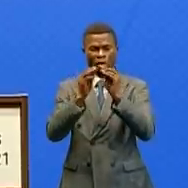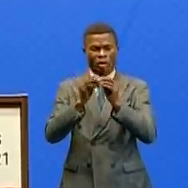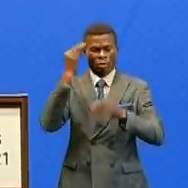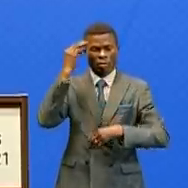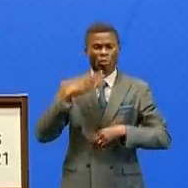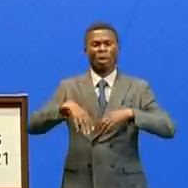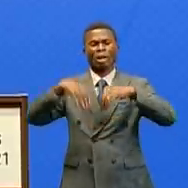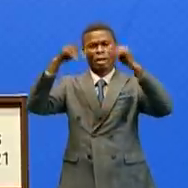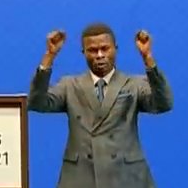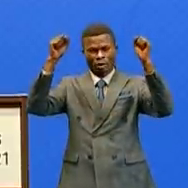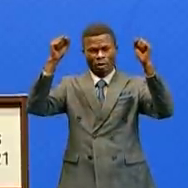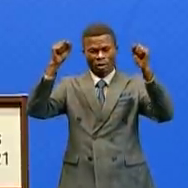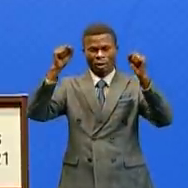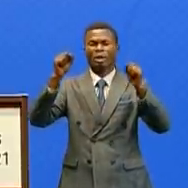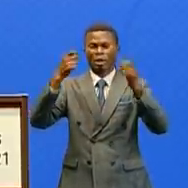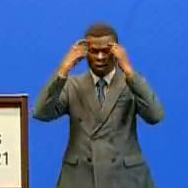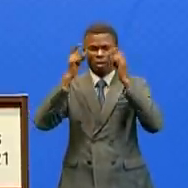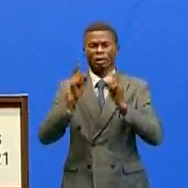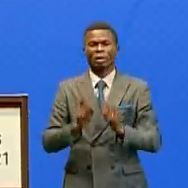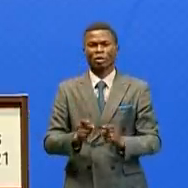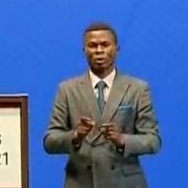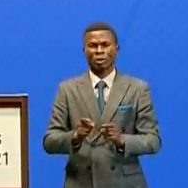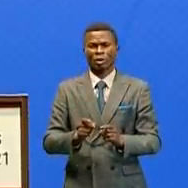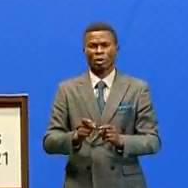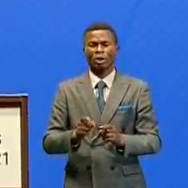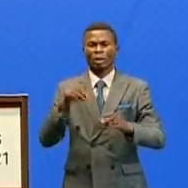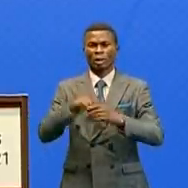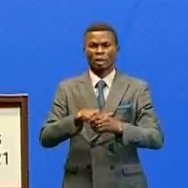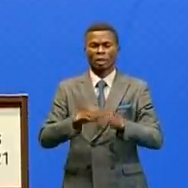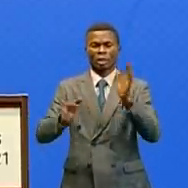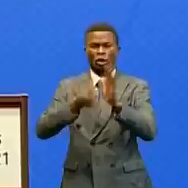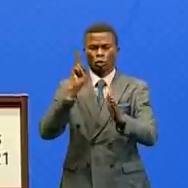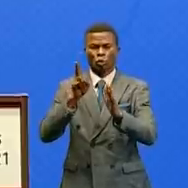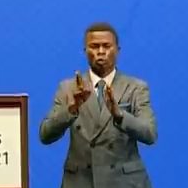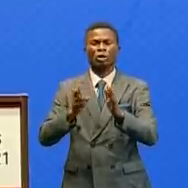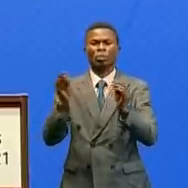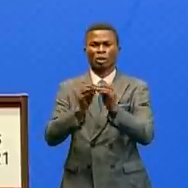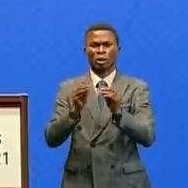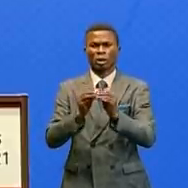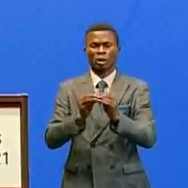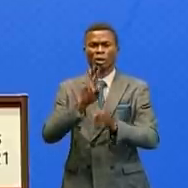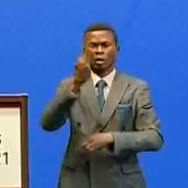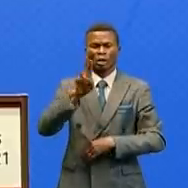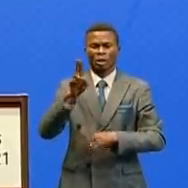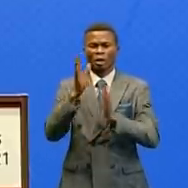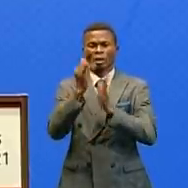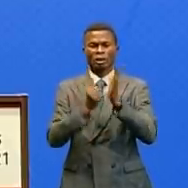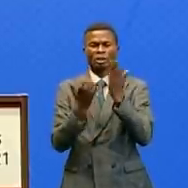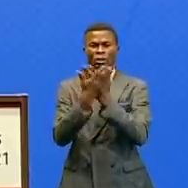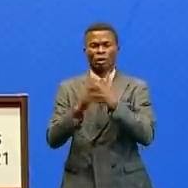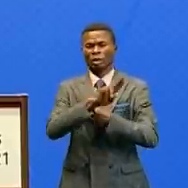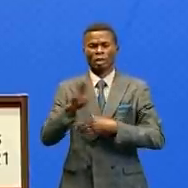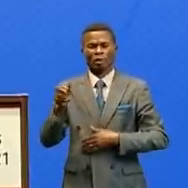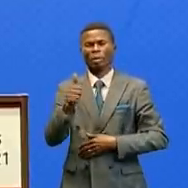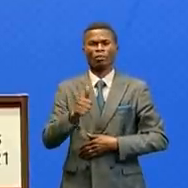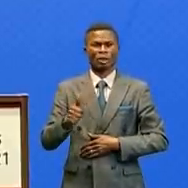a adopté le relevé des décisions prises lors de sa 12e réunion tenue le vendredi 16